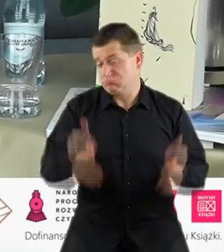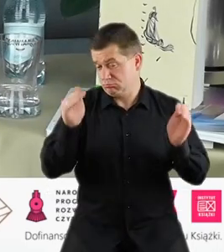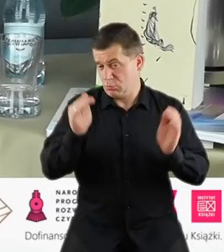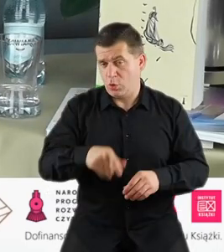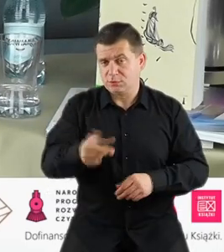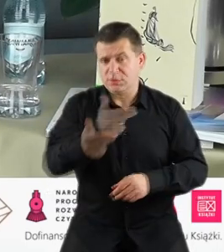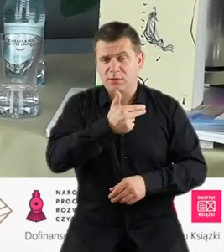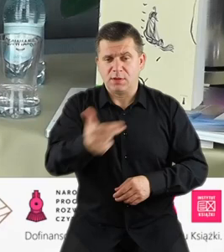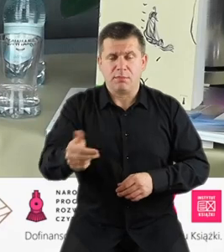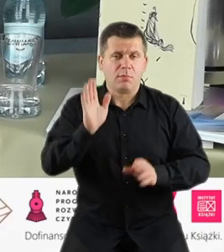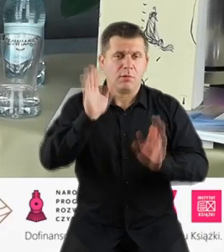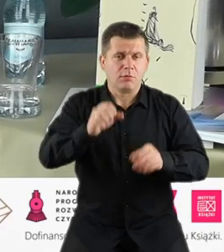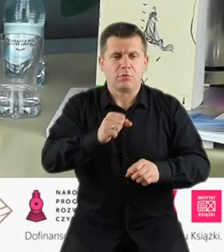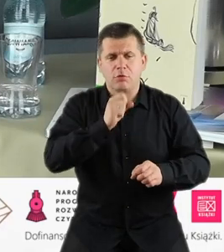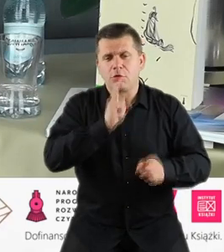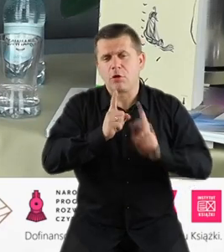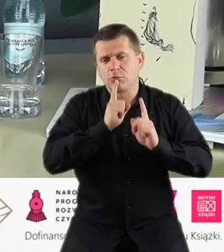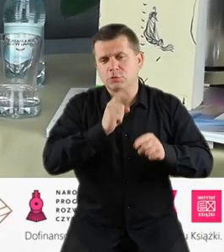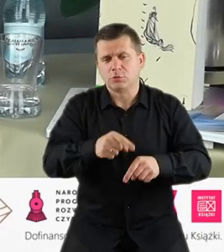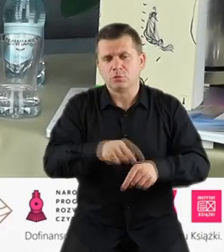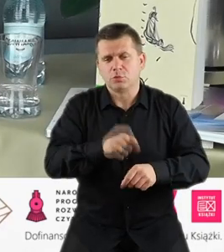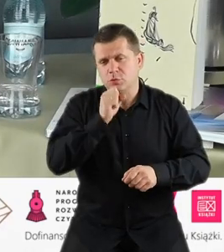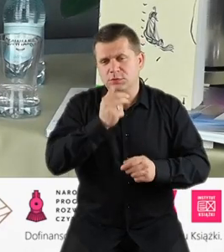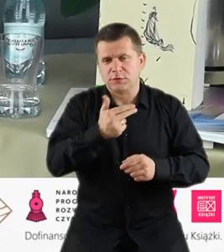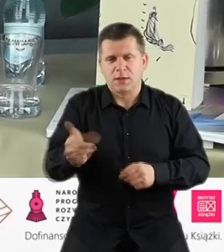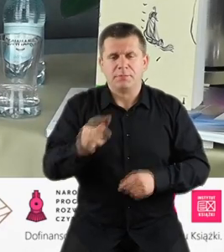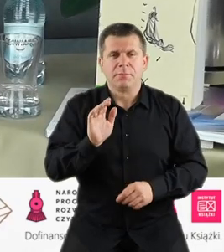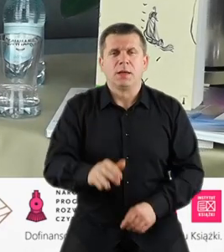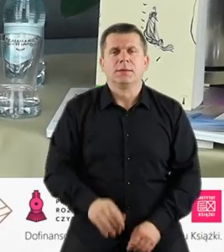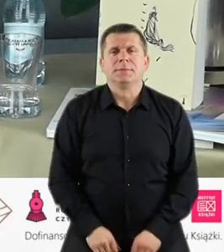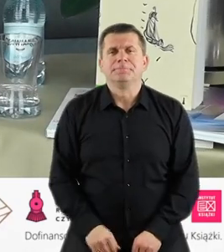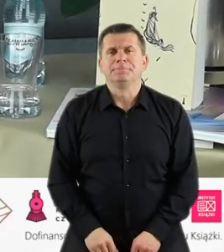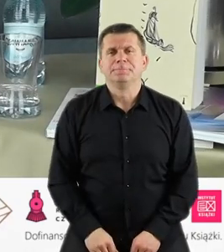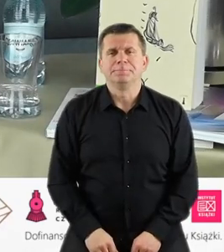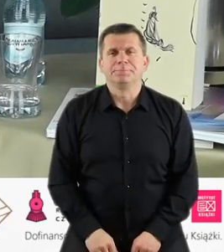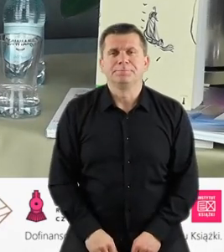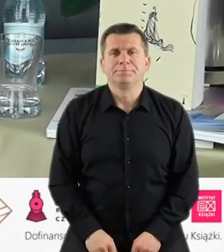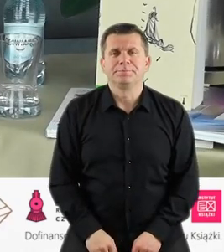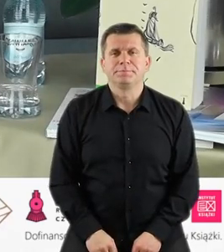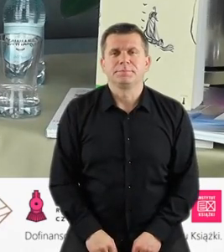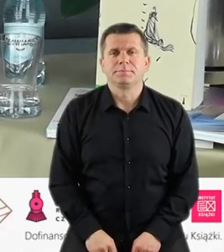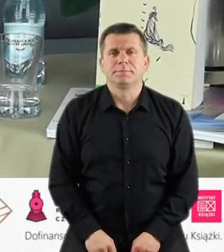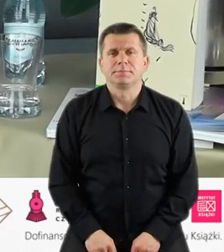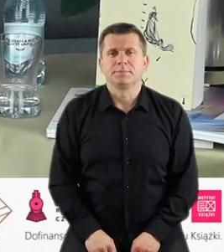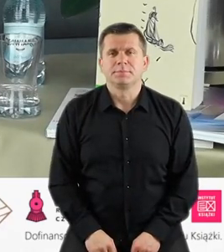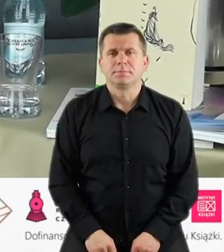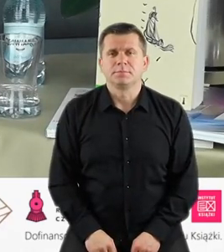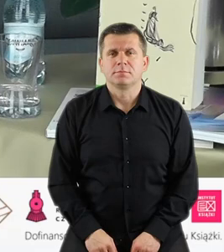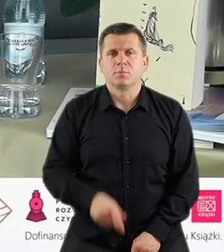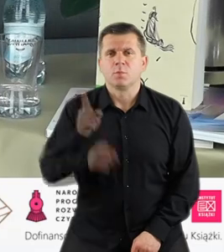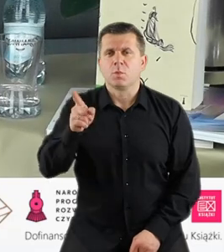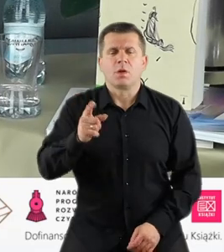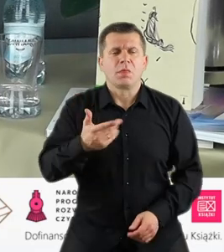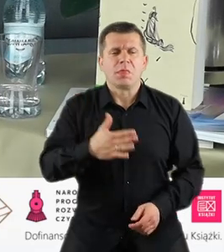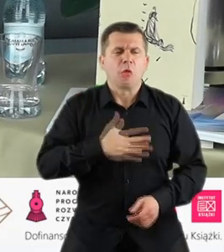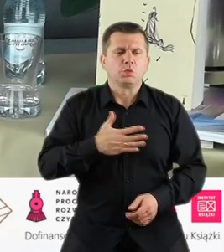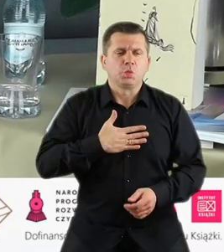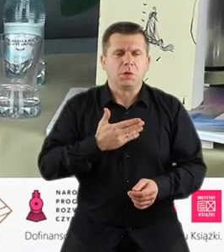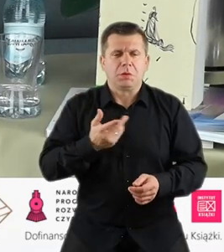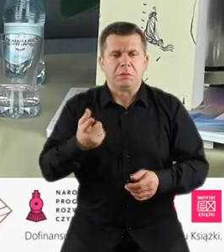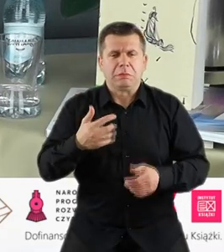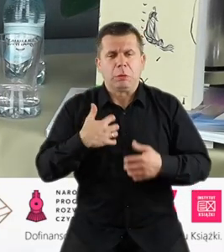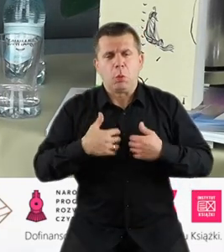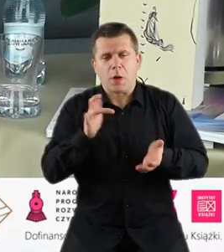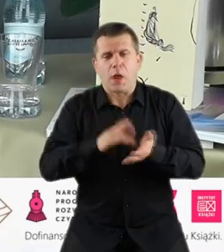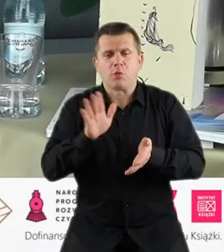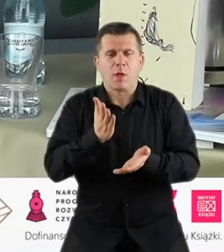ten temat robić dywagacje i stroić żarty. No, wolno. On się nie poczuje urażony, bo